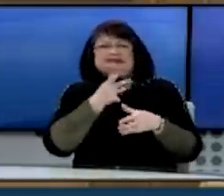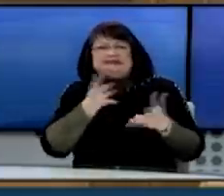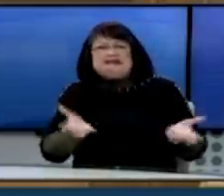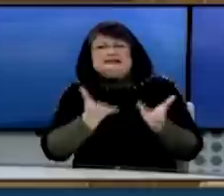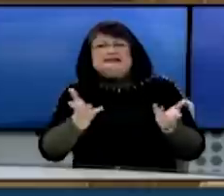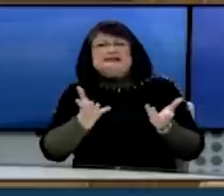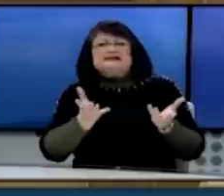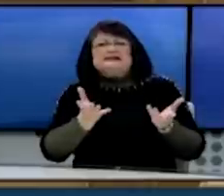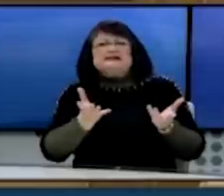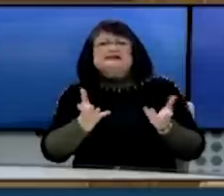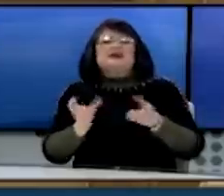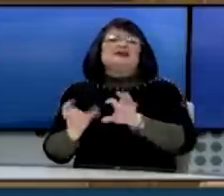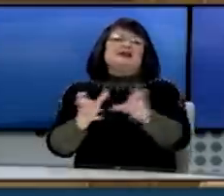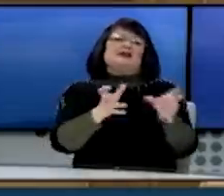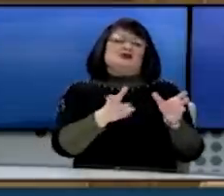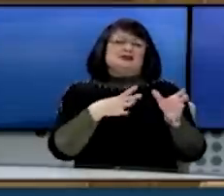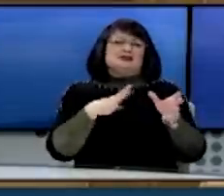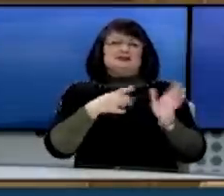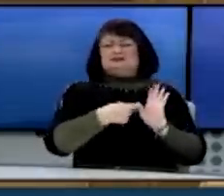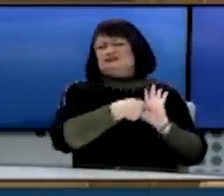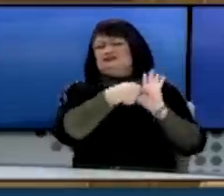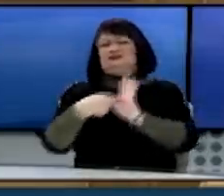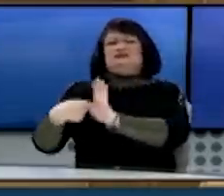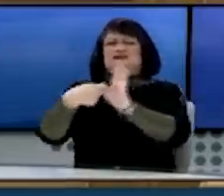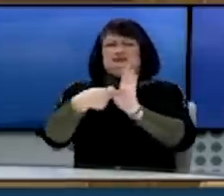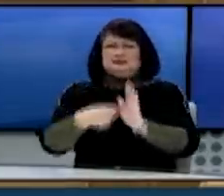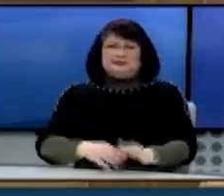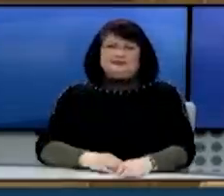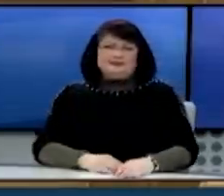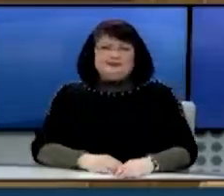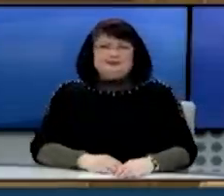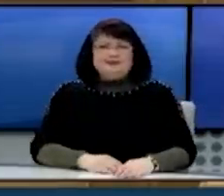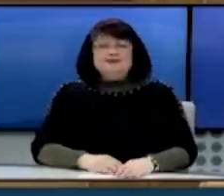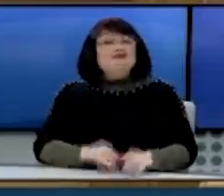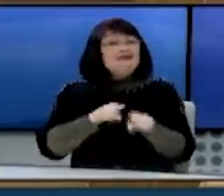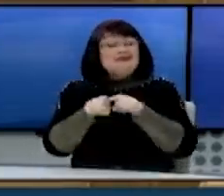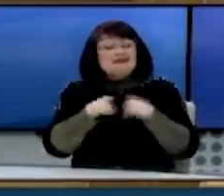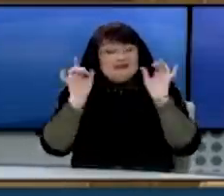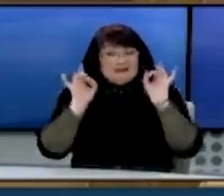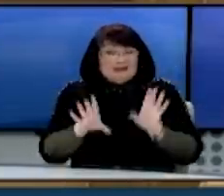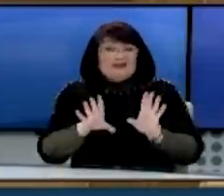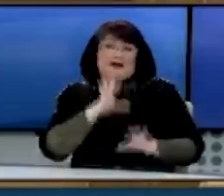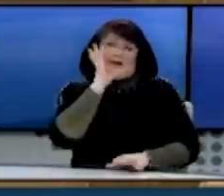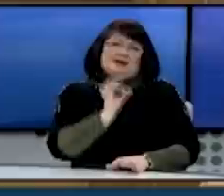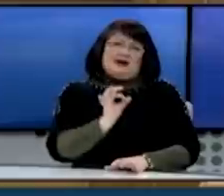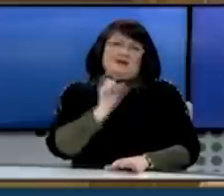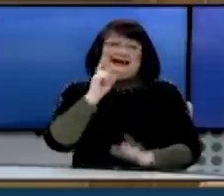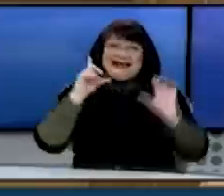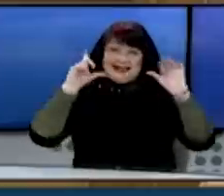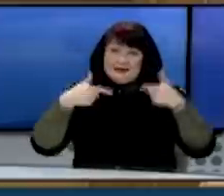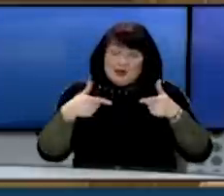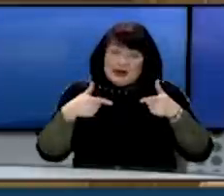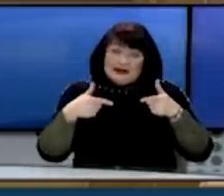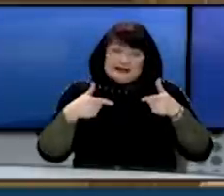system ελληνιστή. Όλα όσα δηλαδή καμιά σχέση έχουν με την πραγματική